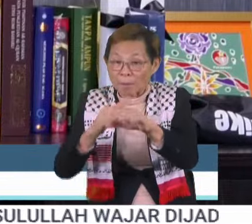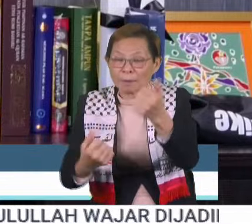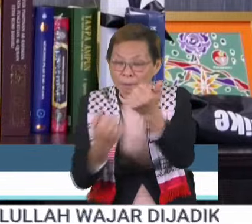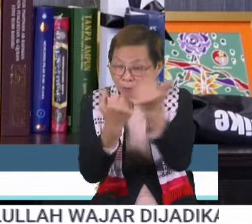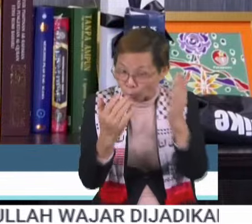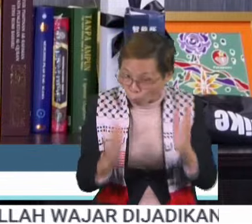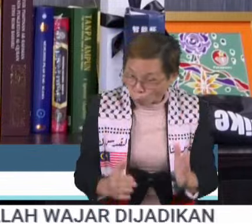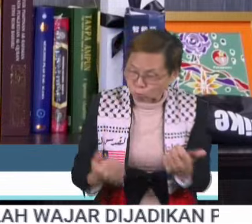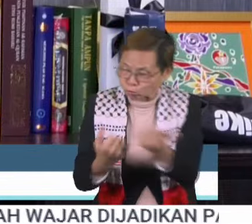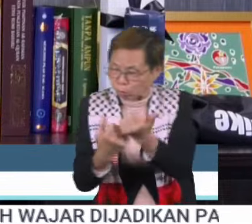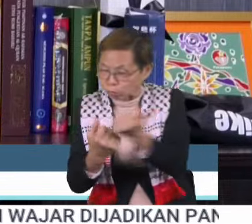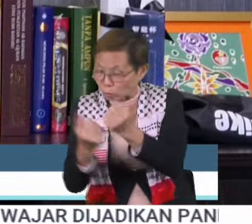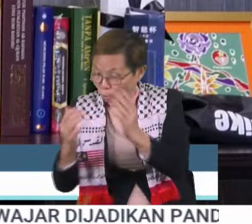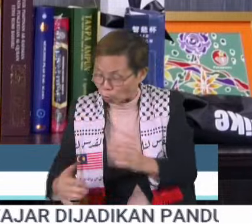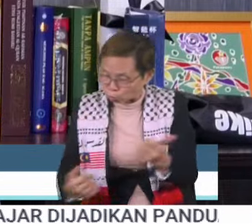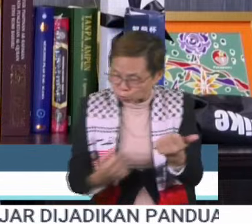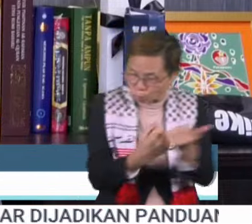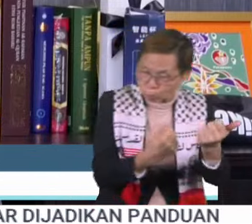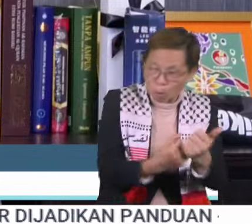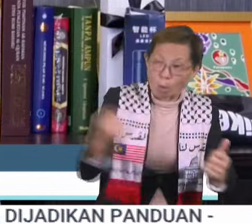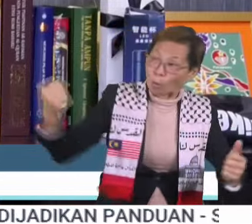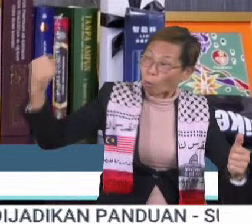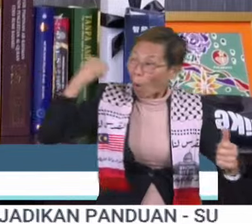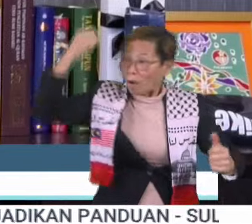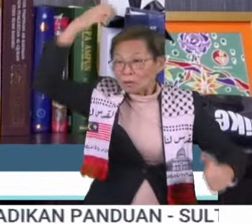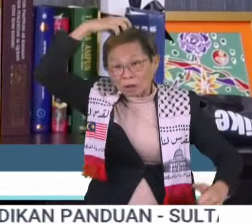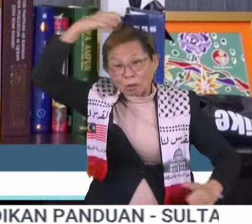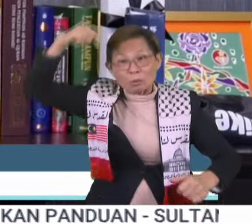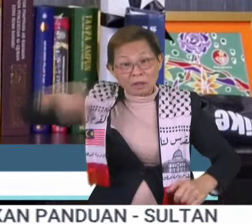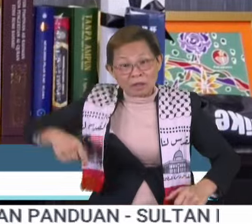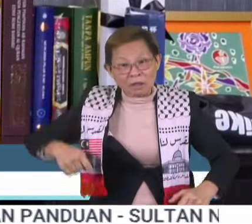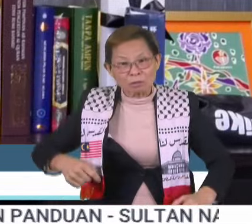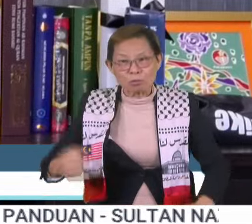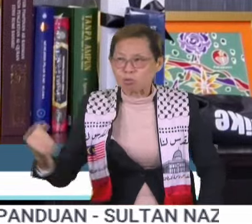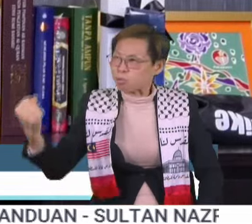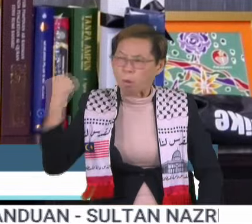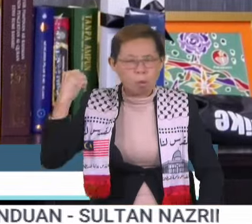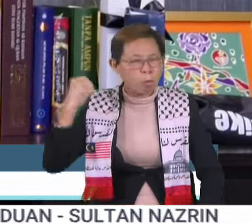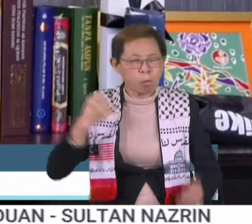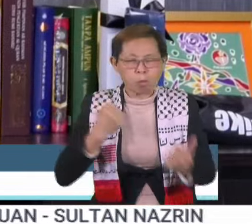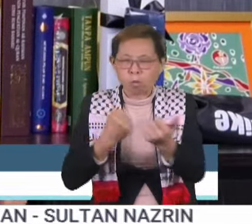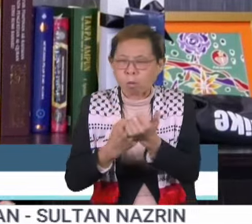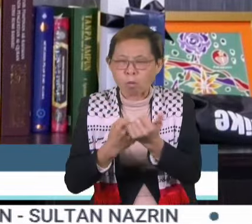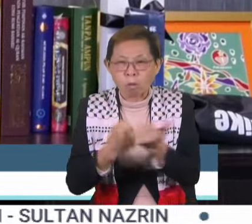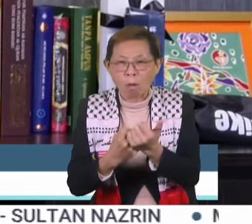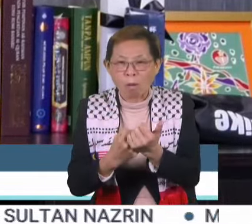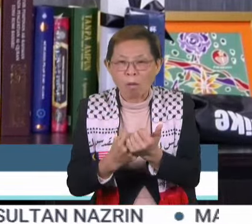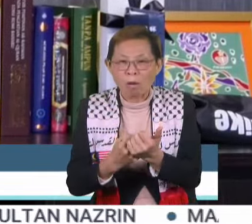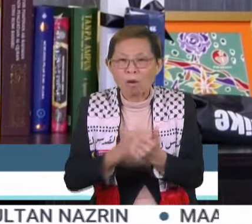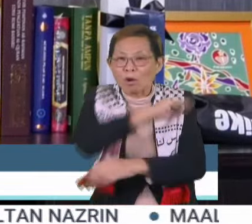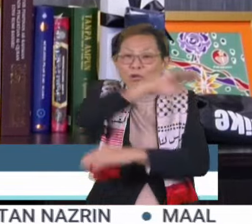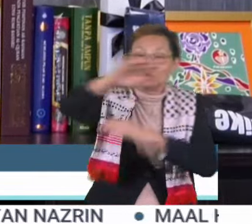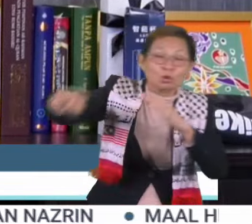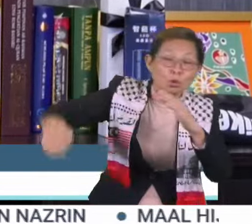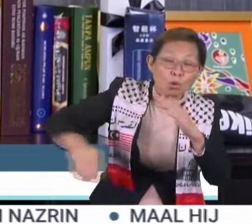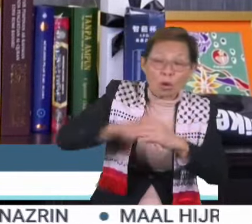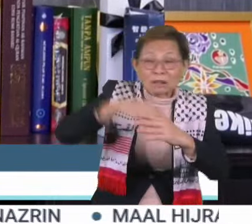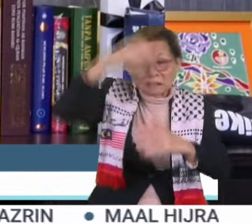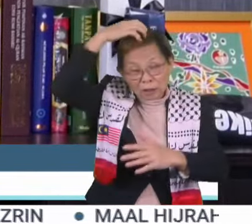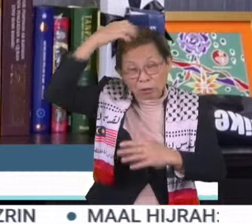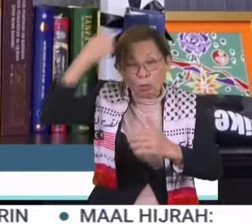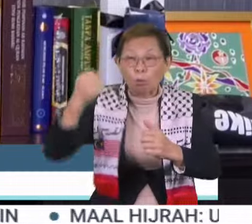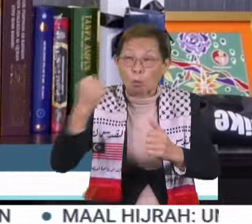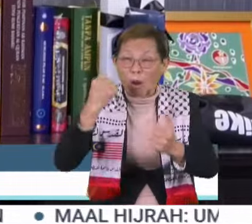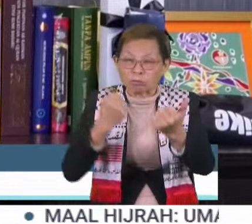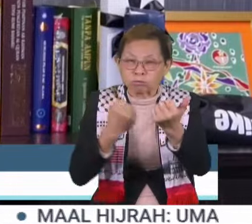penyokong-penyokong sedia ada yang memang kuat di Selangor ini, atrasnya dari seluruh pelosok Selangor